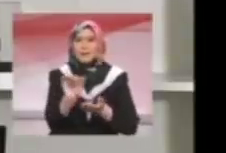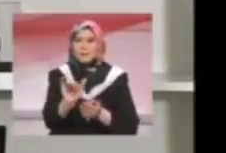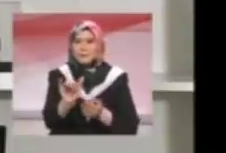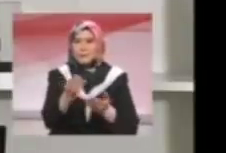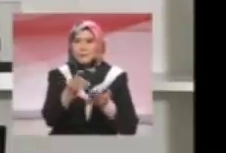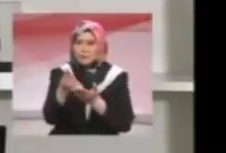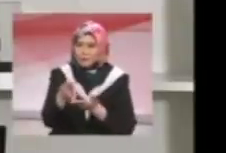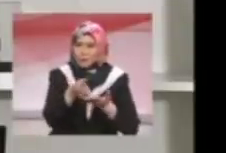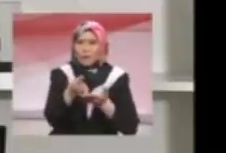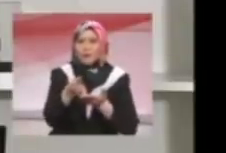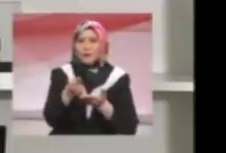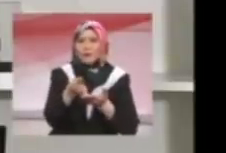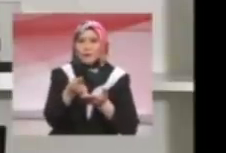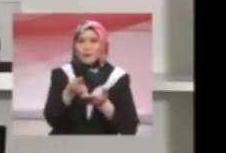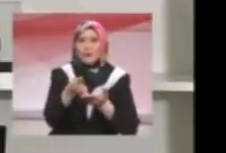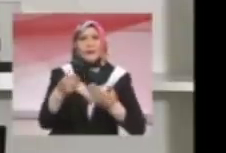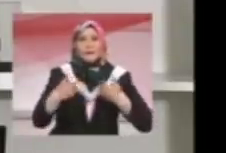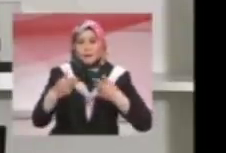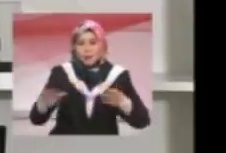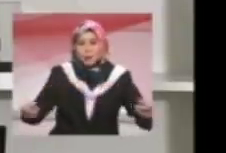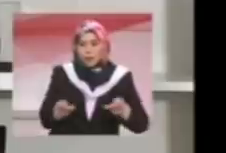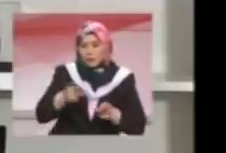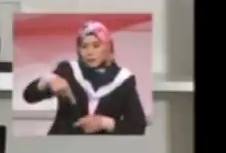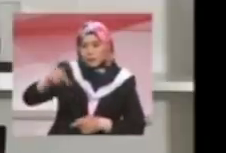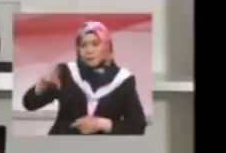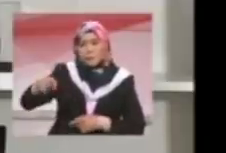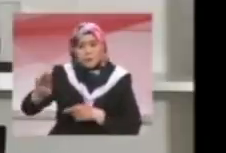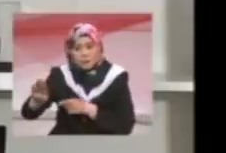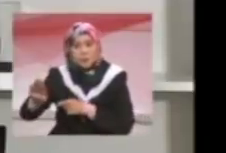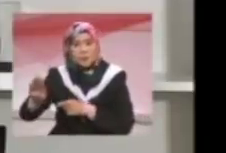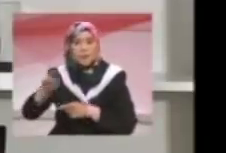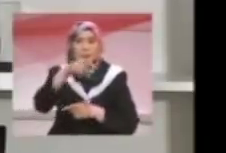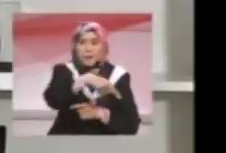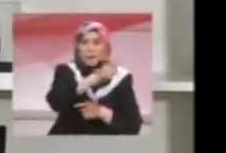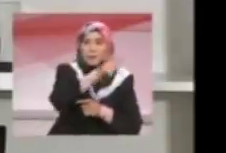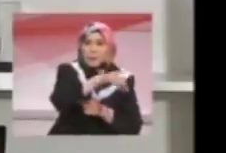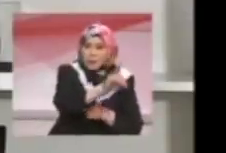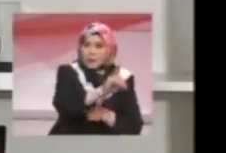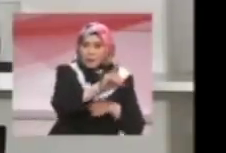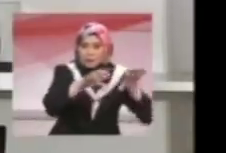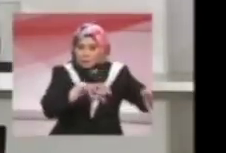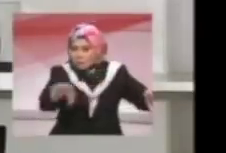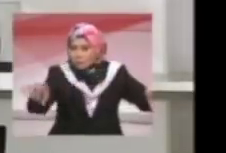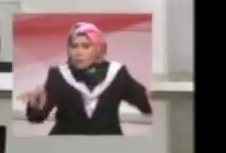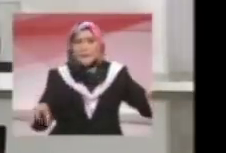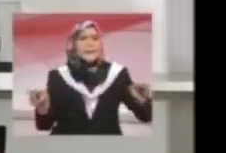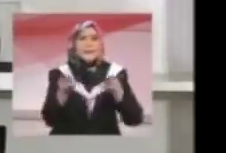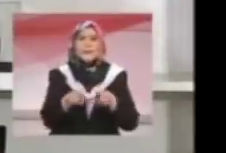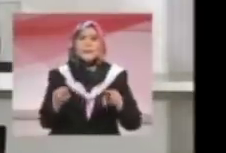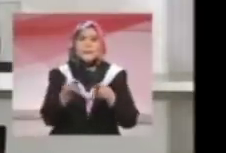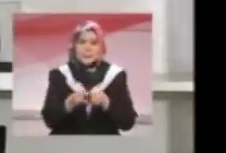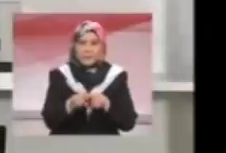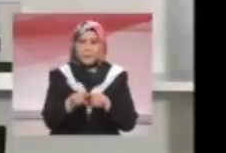waktu Deepavali dilaksanakan ada di kosmetik FPB ada di kosan pikir Dede jadi ini beko sama di kosan